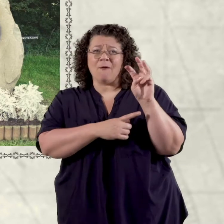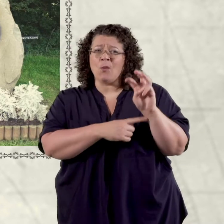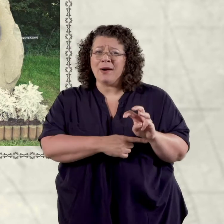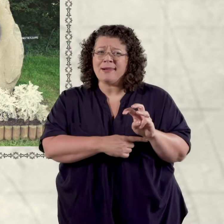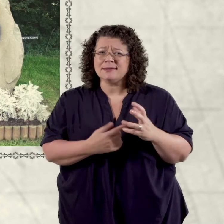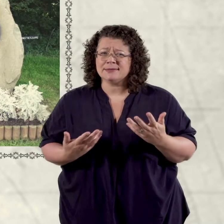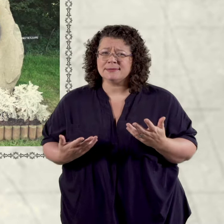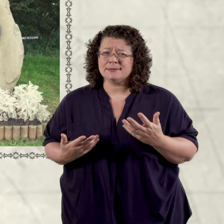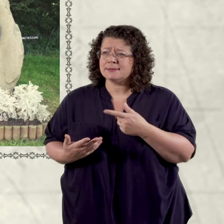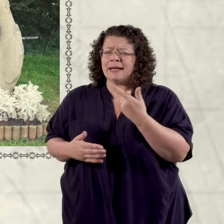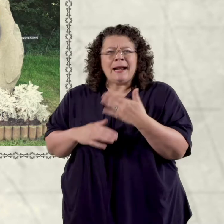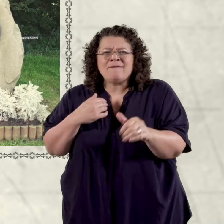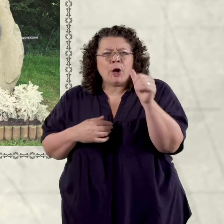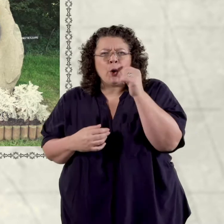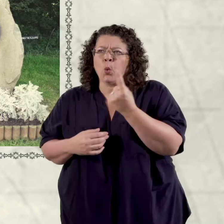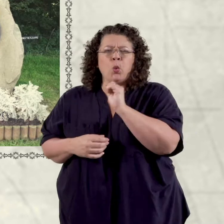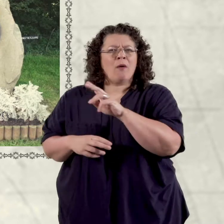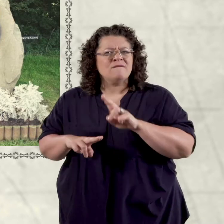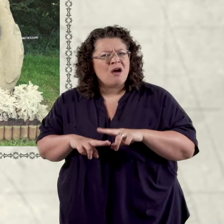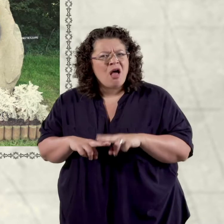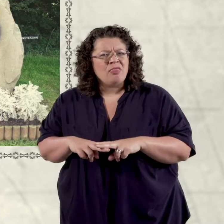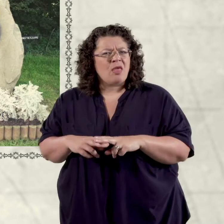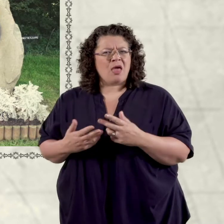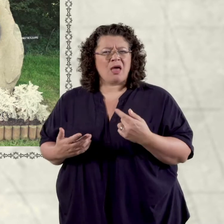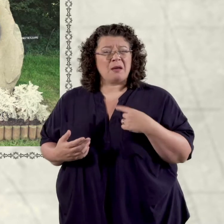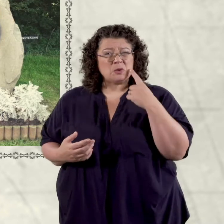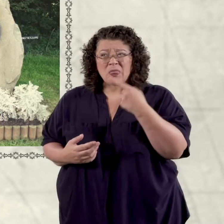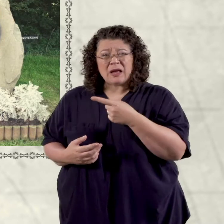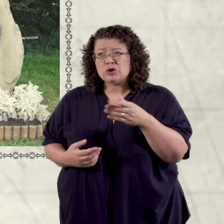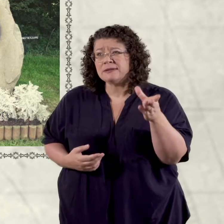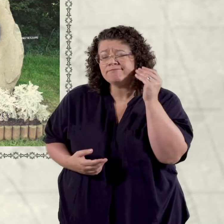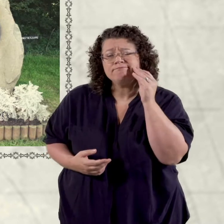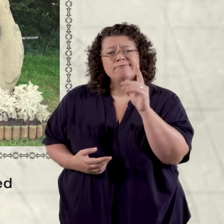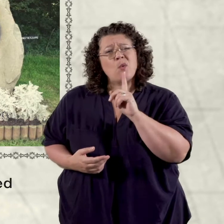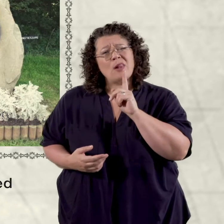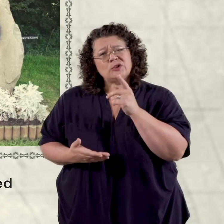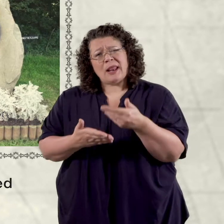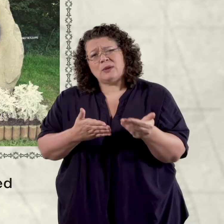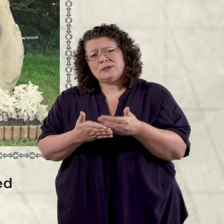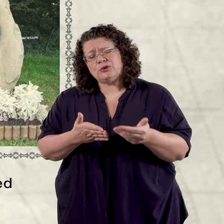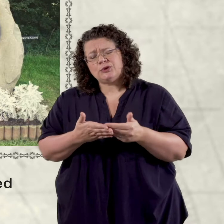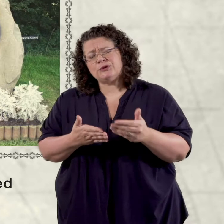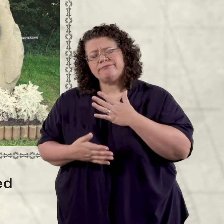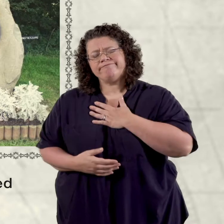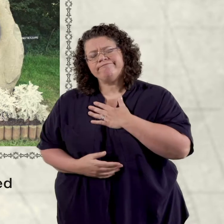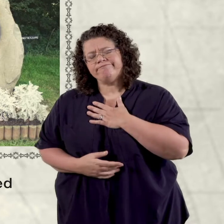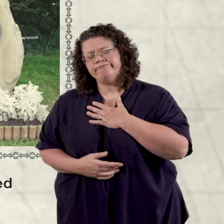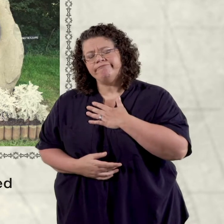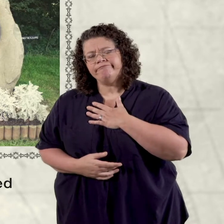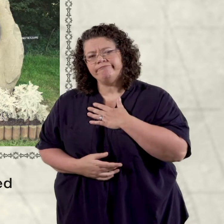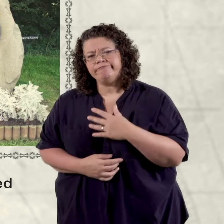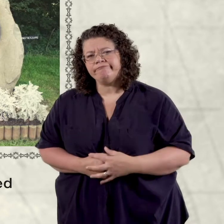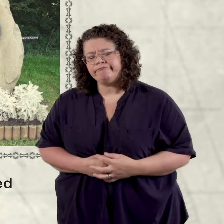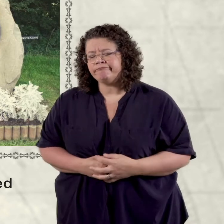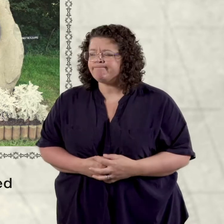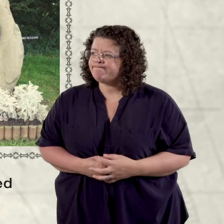hi? Pwy oedd ei thad hi hyd yn oed? A dwi ddim yn meddwl nath hi glywed yr iaith Gymraeg tra bydd